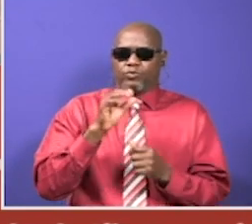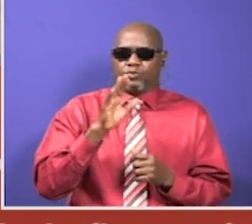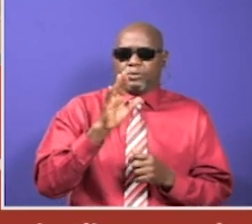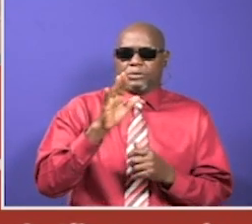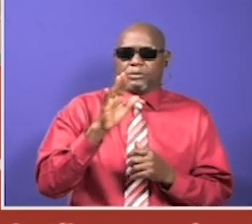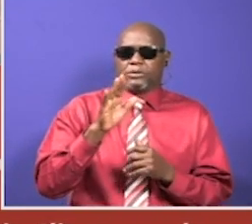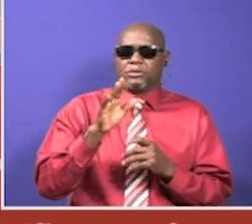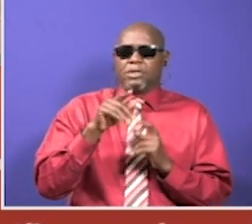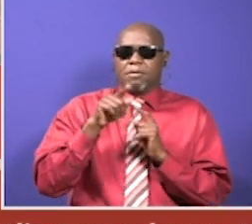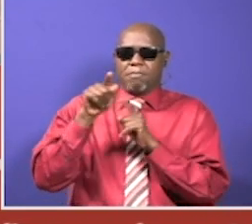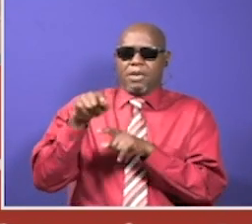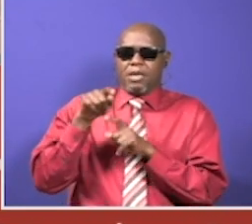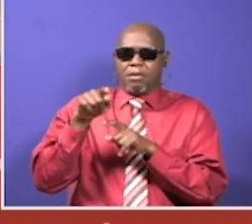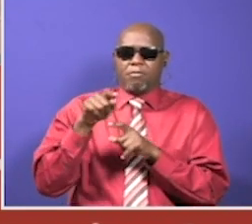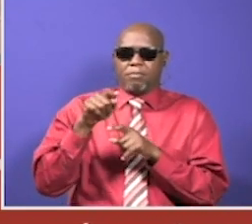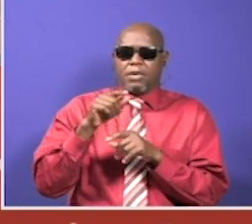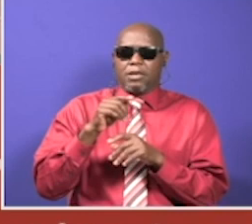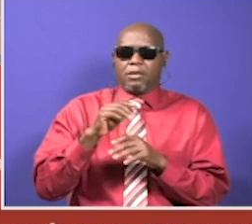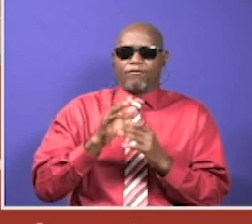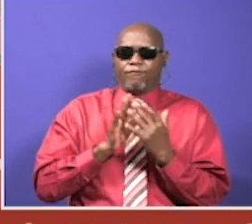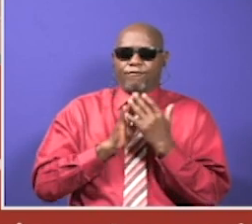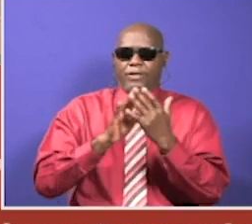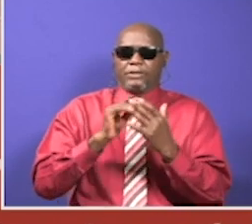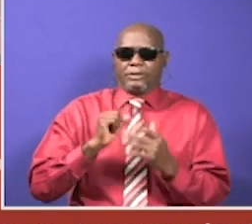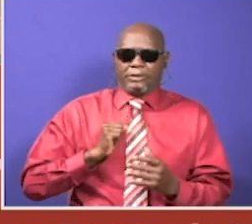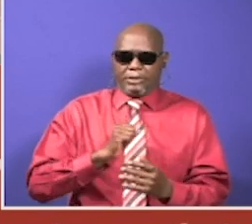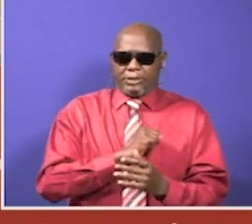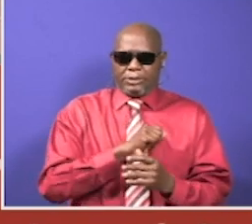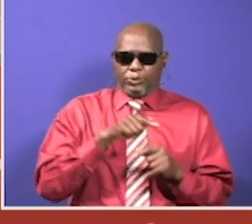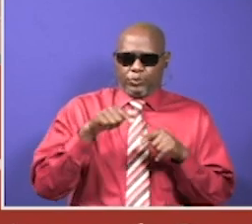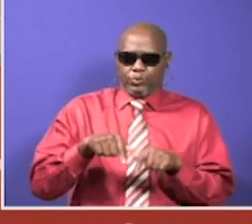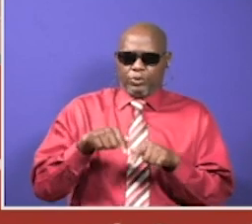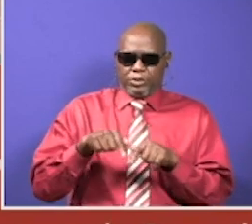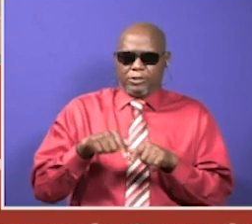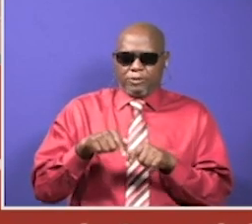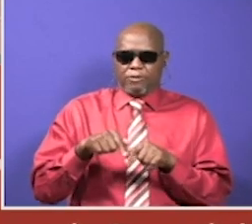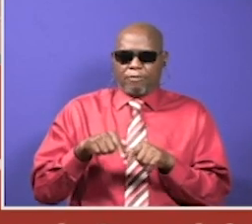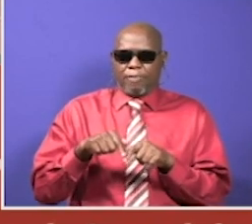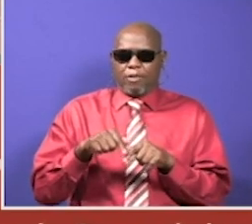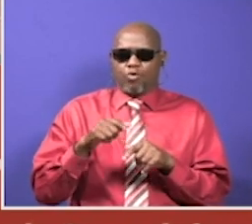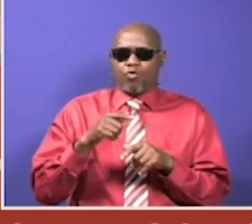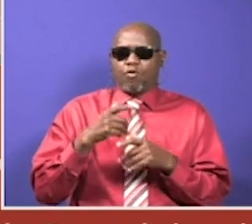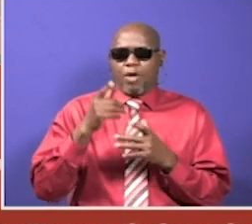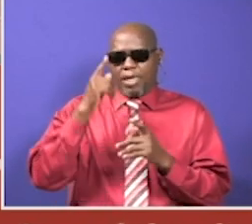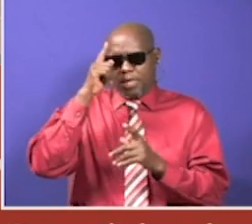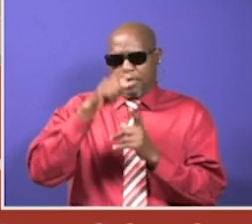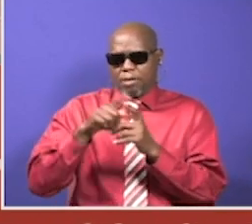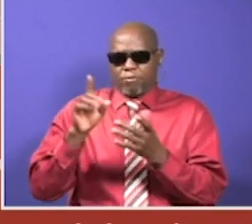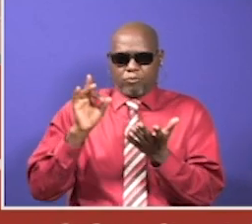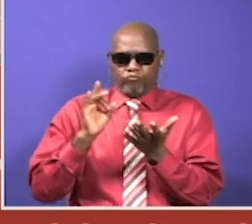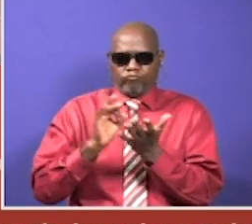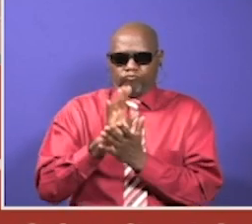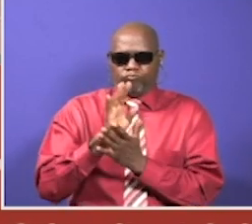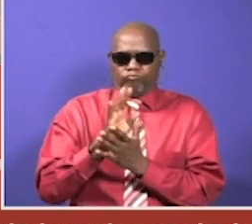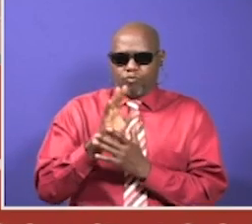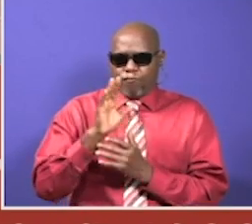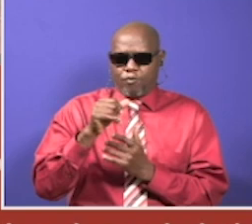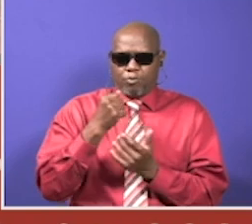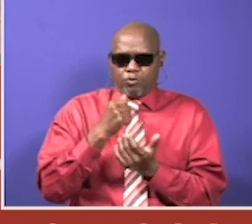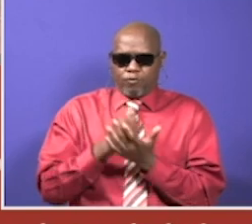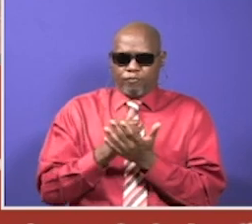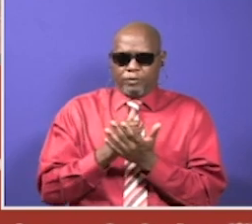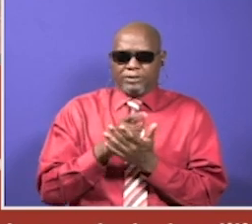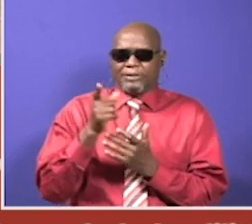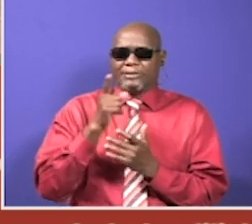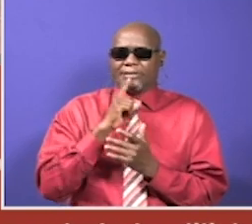mbele ya bunge la seneti leo hii, wakati wa kusikilizwa kwa hoja ya kumbandua mamlakani, Monda amesisitiza kuwa madai hayo si